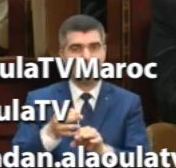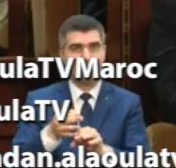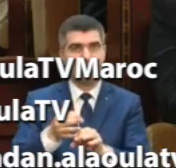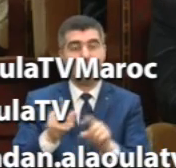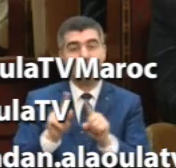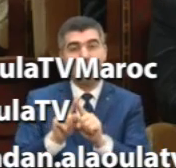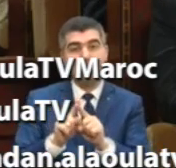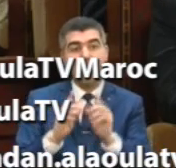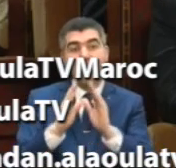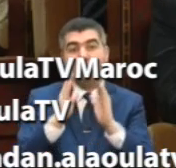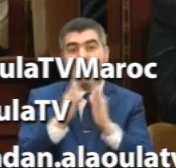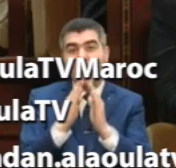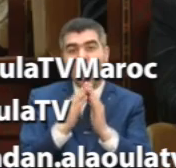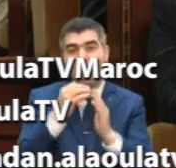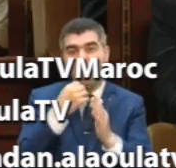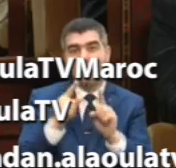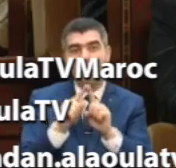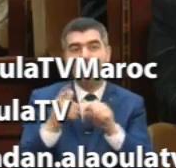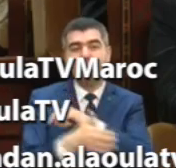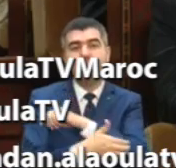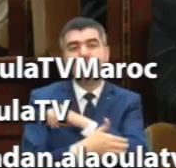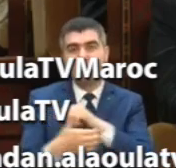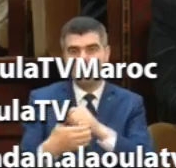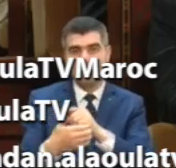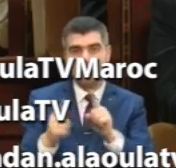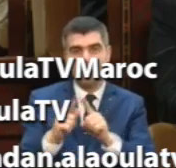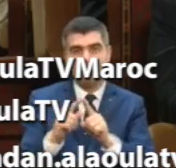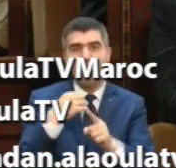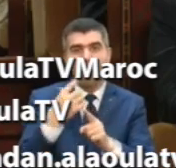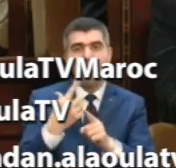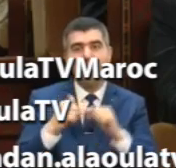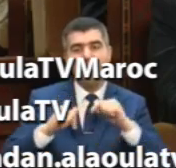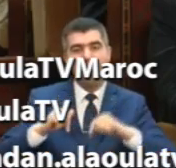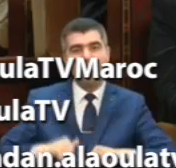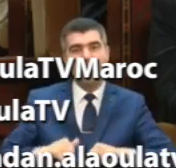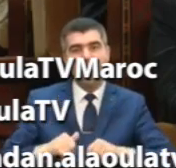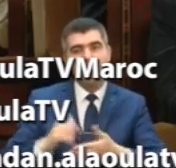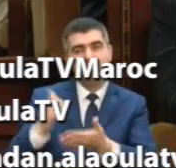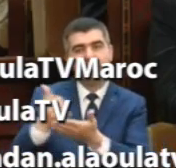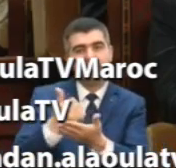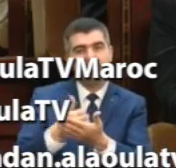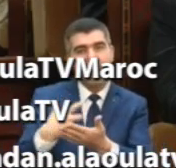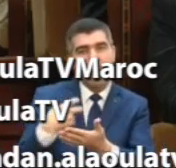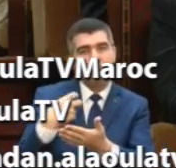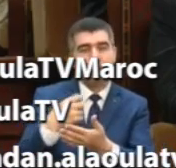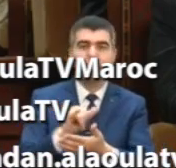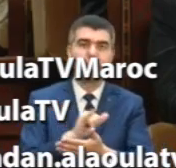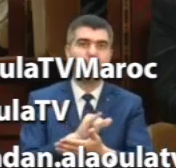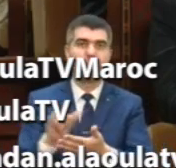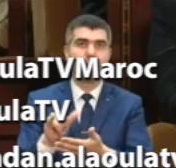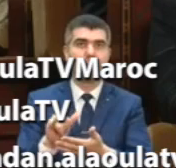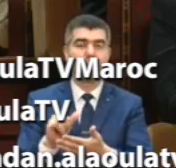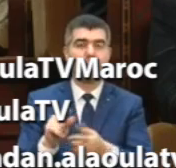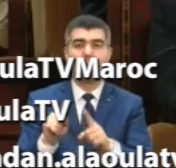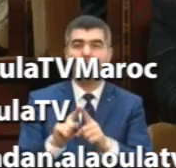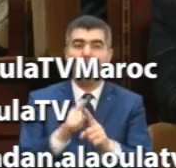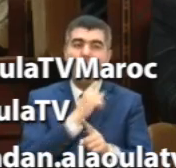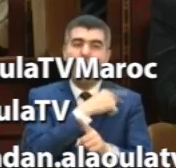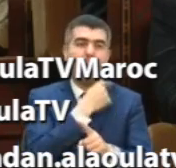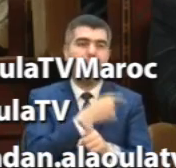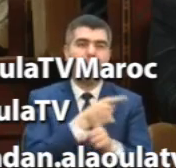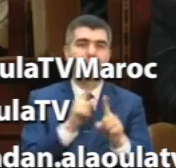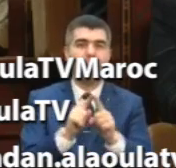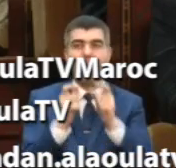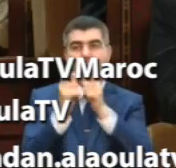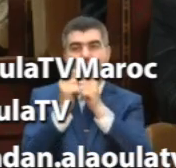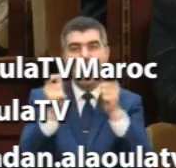يحل الأزمة ديال واحد الطبقة فقيرة، ماشي باش تربح موراه الدولة الفلوس. ولكن السيدة الوزيرة راه حرام يجيو مقاولات